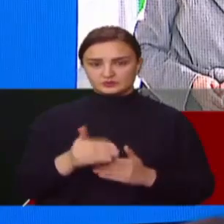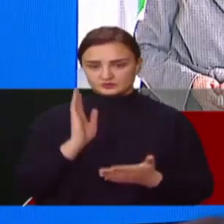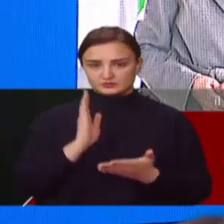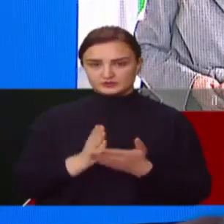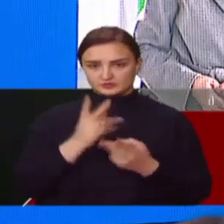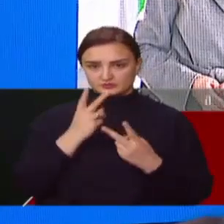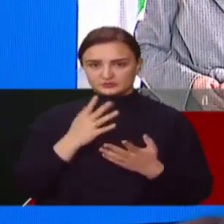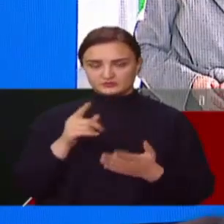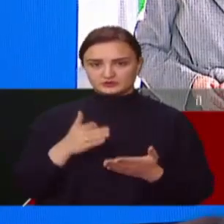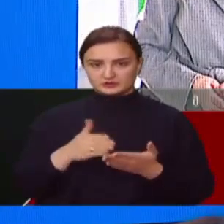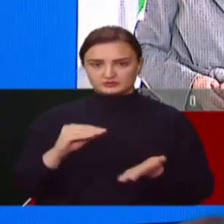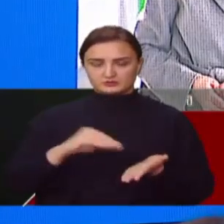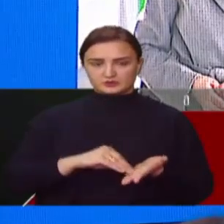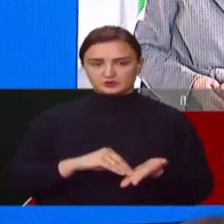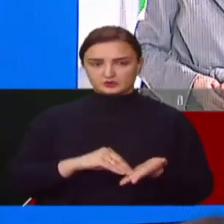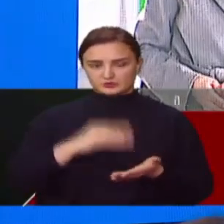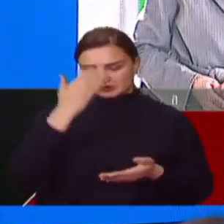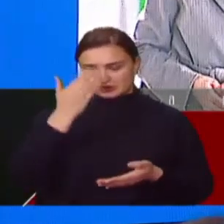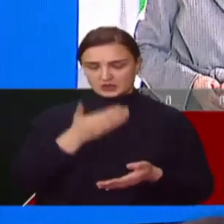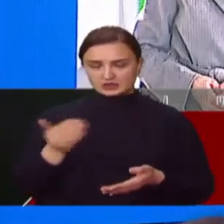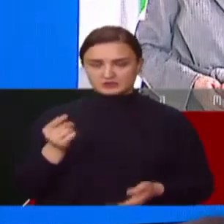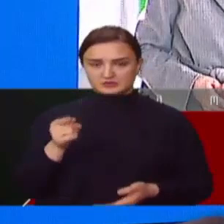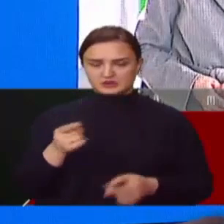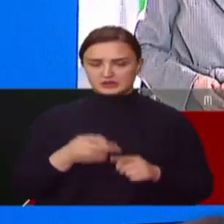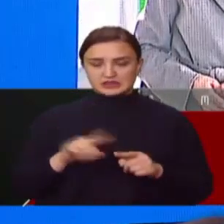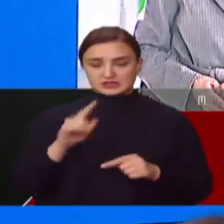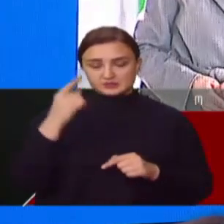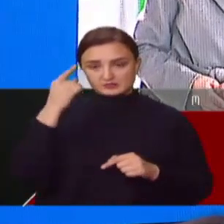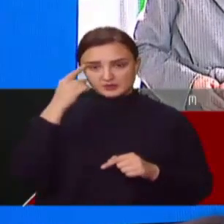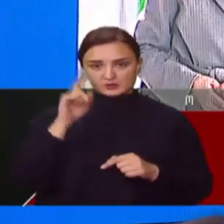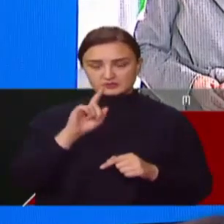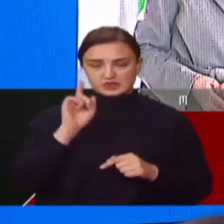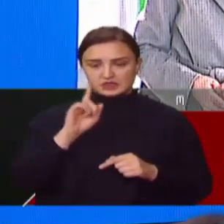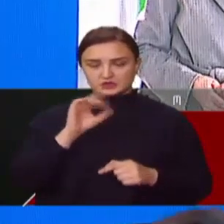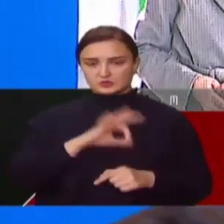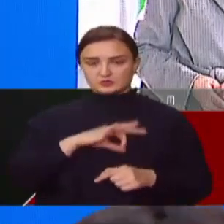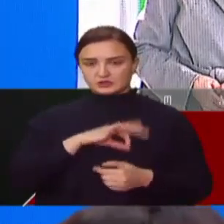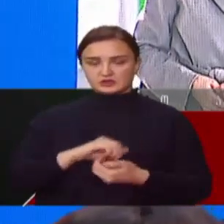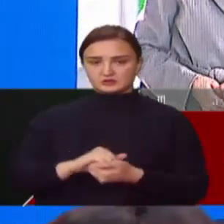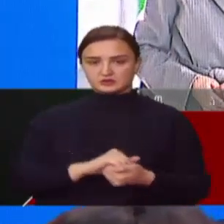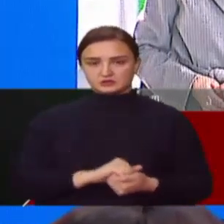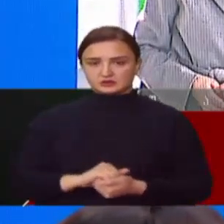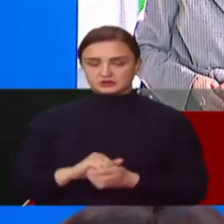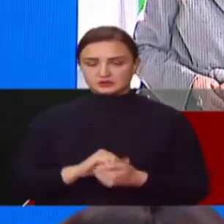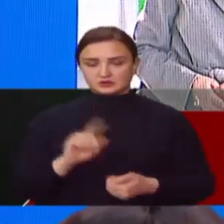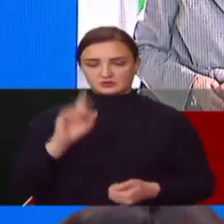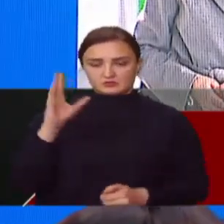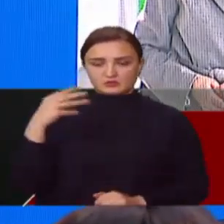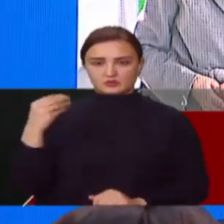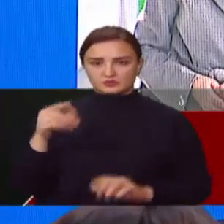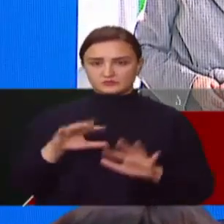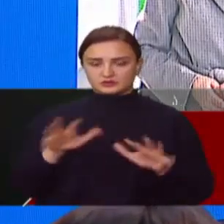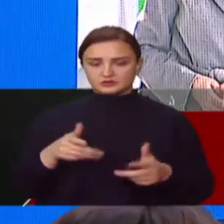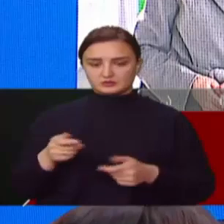pirdapir chans ro is aris monishnuli amorchevlis khridan. Anu ras fikrobs akhalgazda evropska asotsiatsia, rom Moldovashi